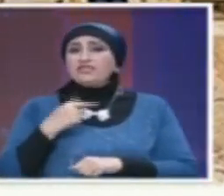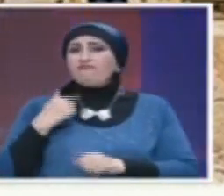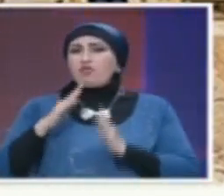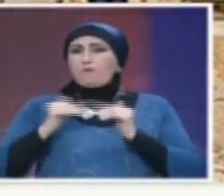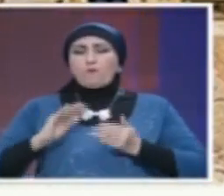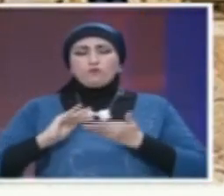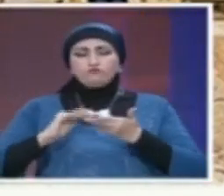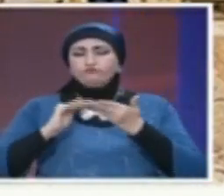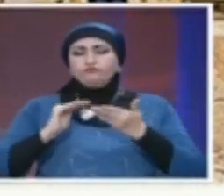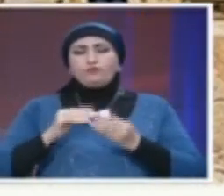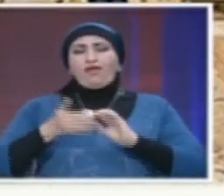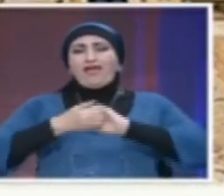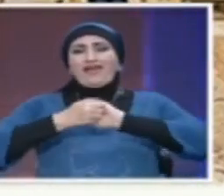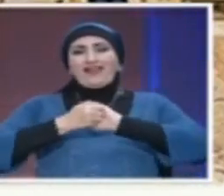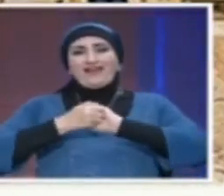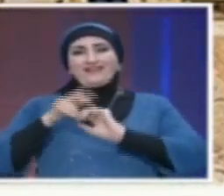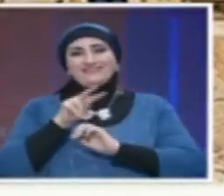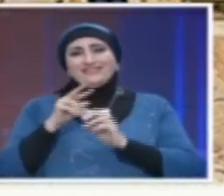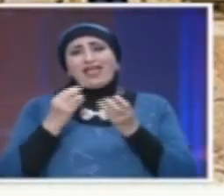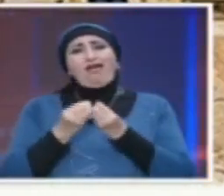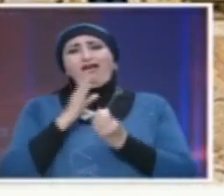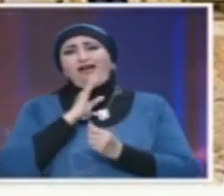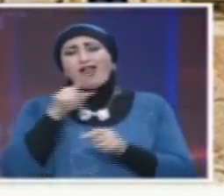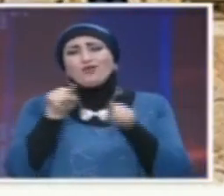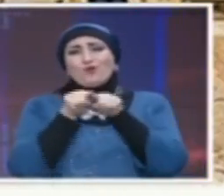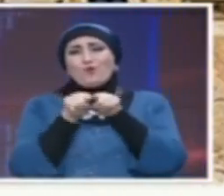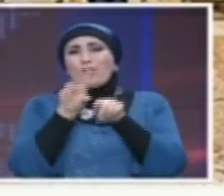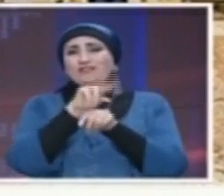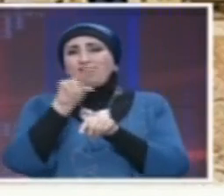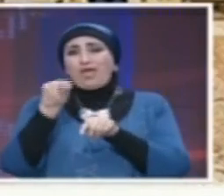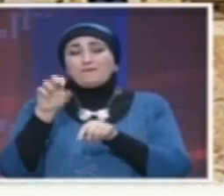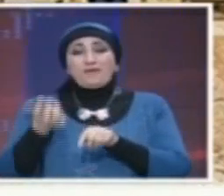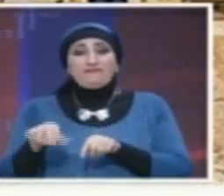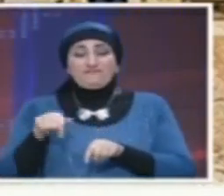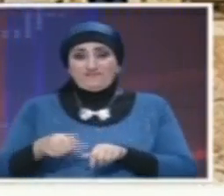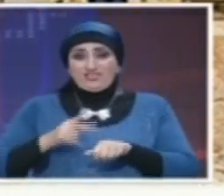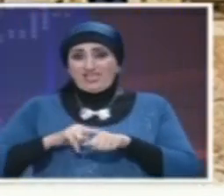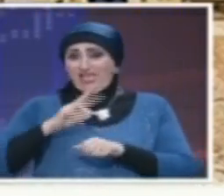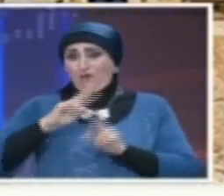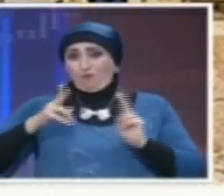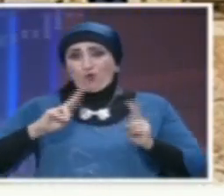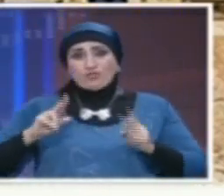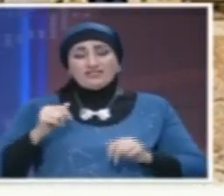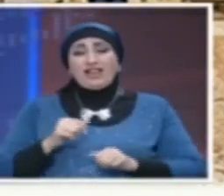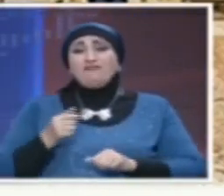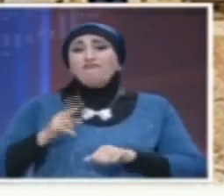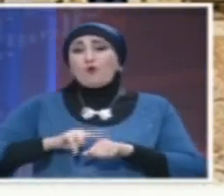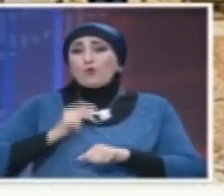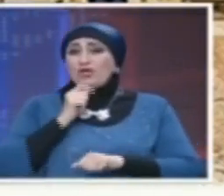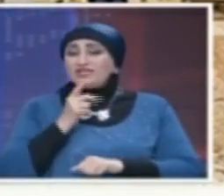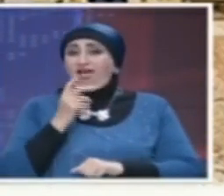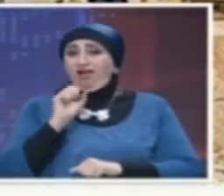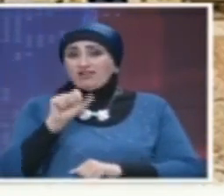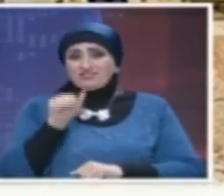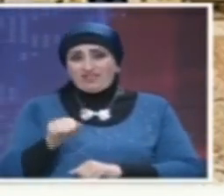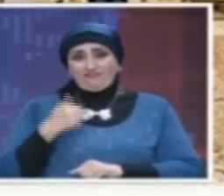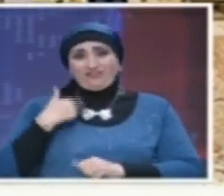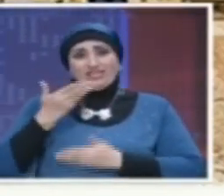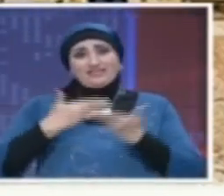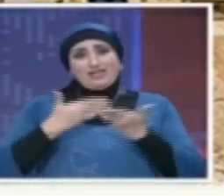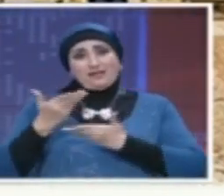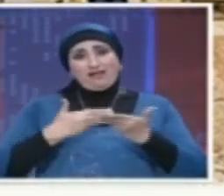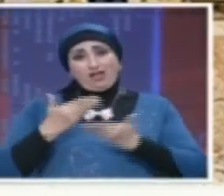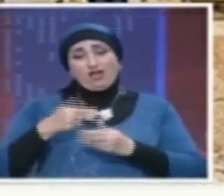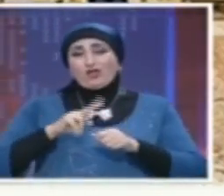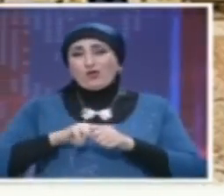مصر لتعزيز العلاقات التي تربطها بشقيقتها زامبيا في مختلف المجالات، لا سيما التبادل